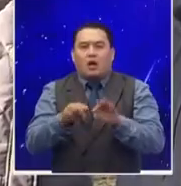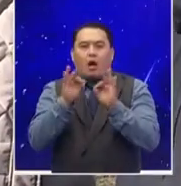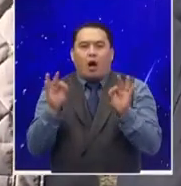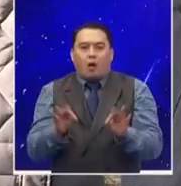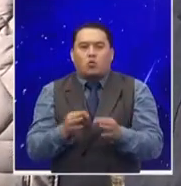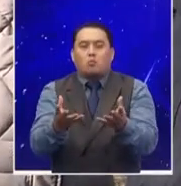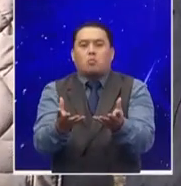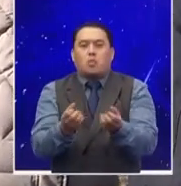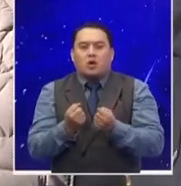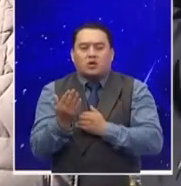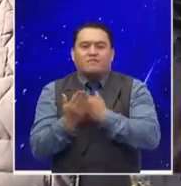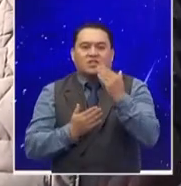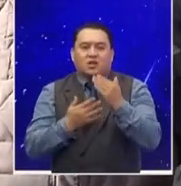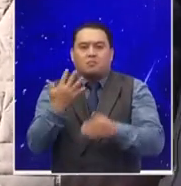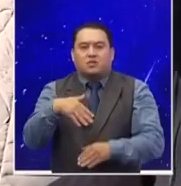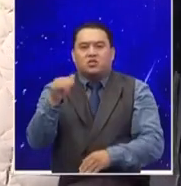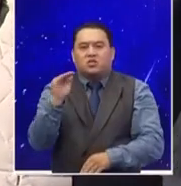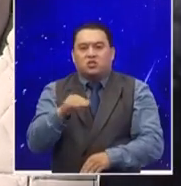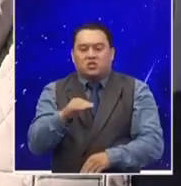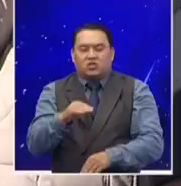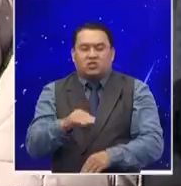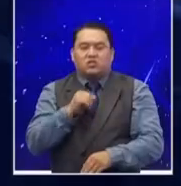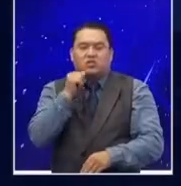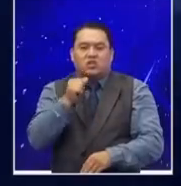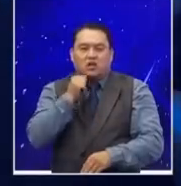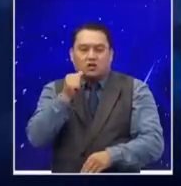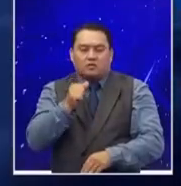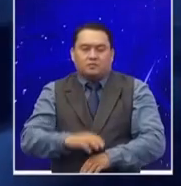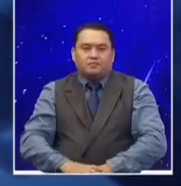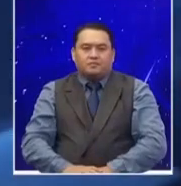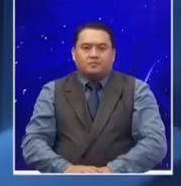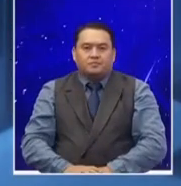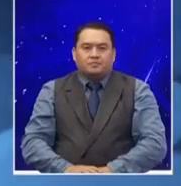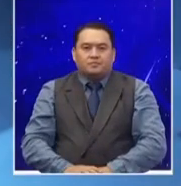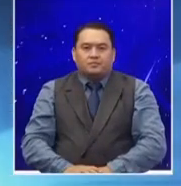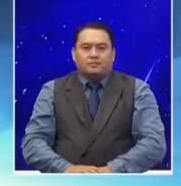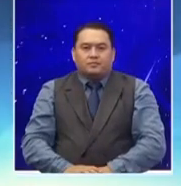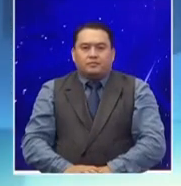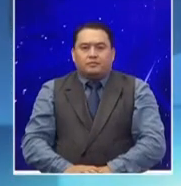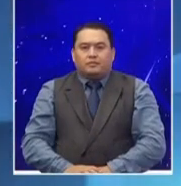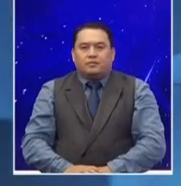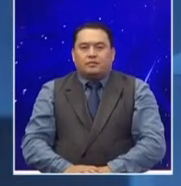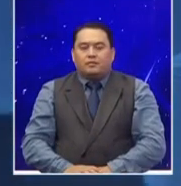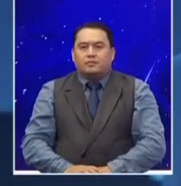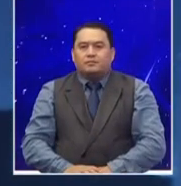будет получено свыше 50 тысяч тонн белого сахара. Назгуль Бошан, Абзал Нусипов, телеканал ЖТСУ.